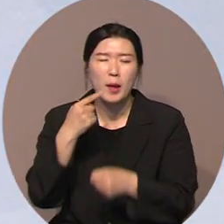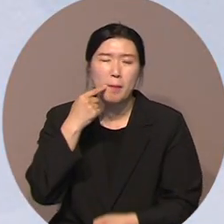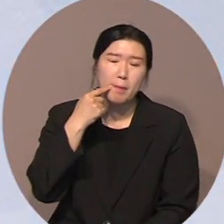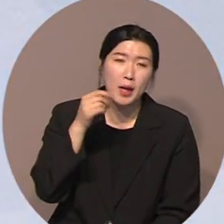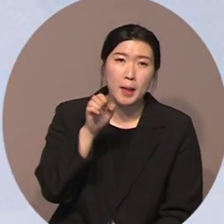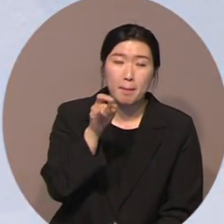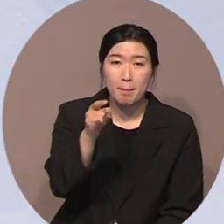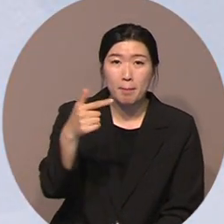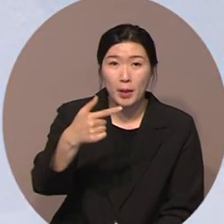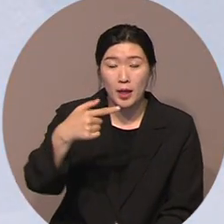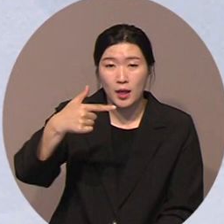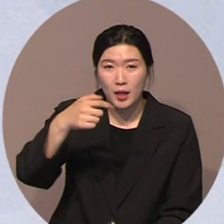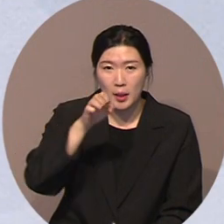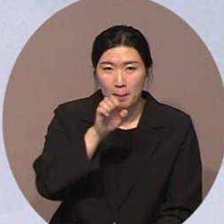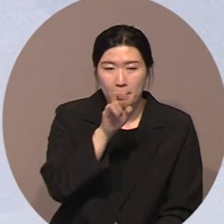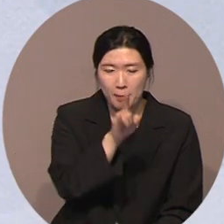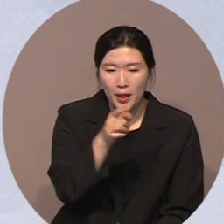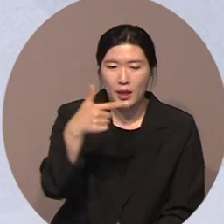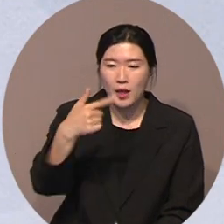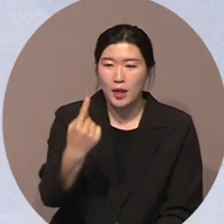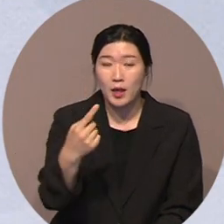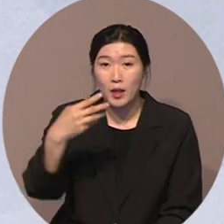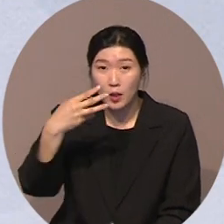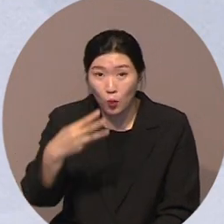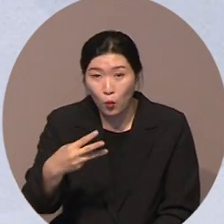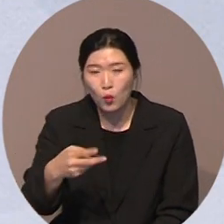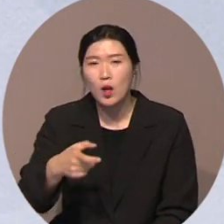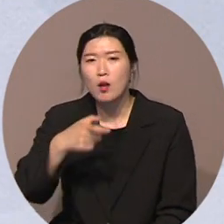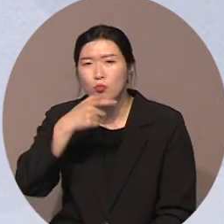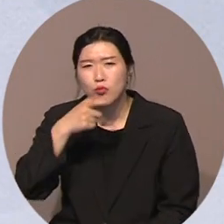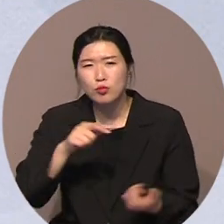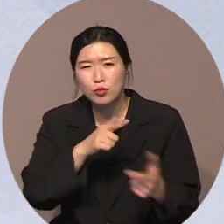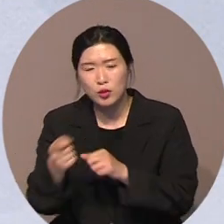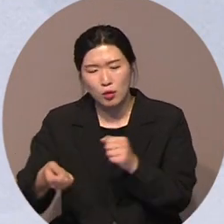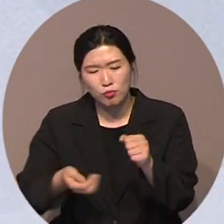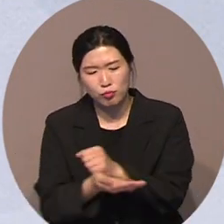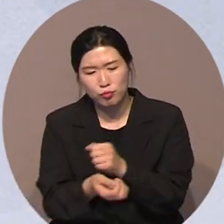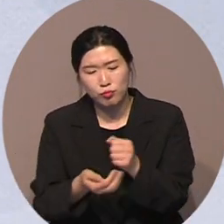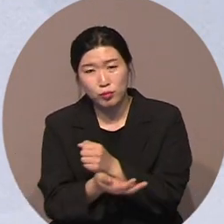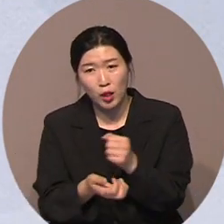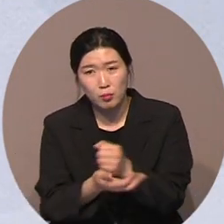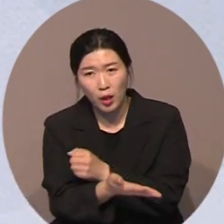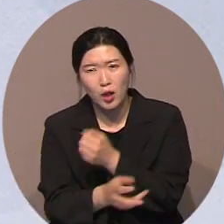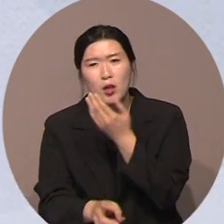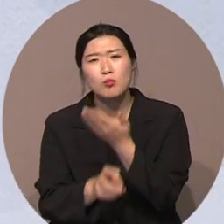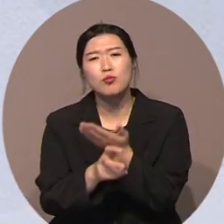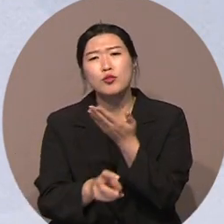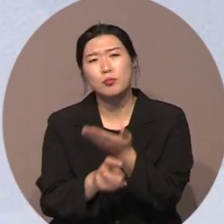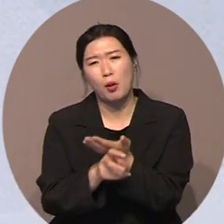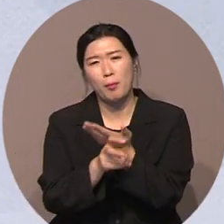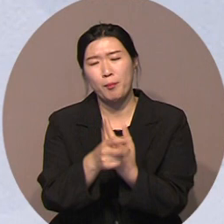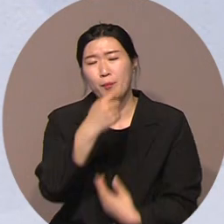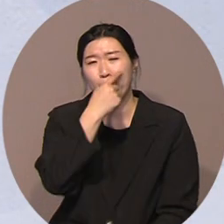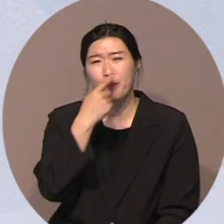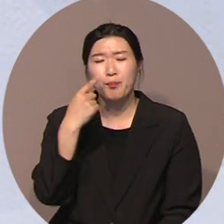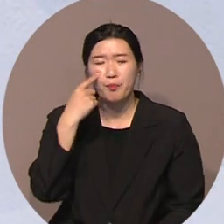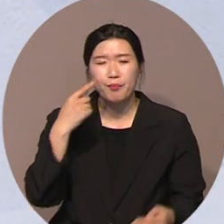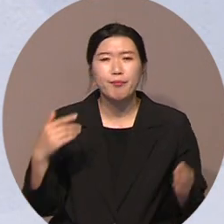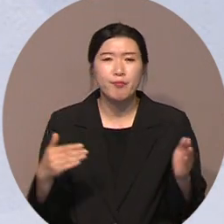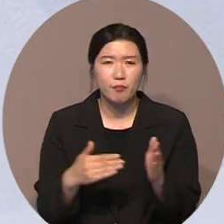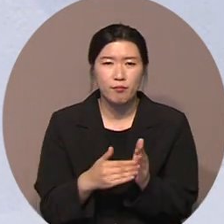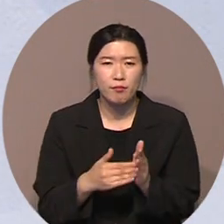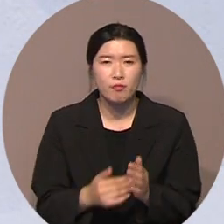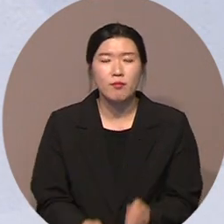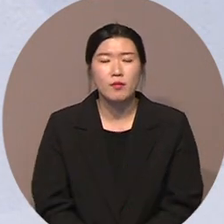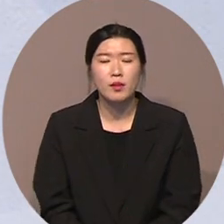페놀과 페놀이 함유된 폐수 33만 톤과 113만 톤을 방지시설을 거치지 않은 채 각각 자회사인